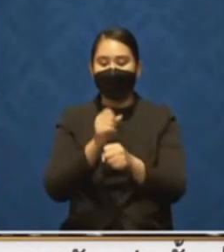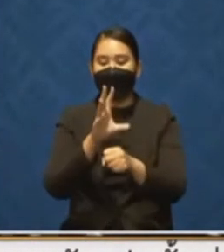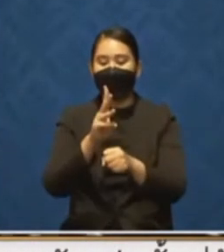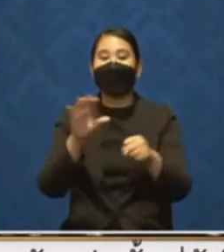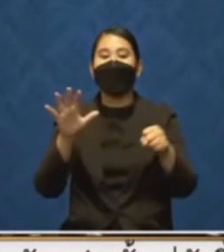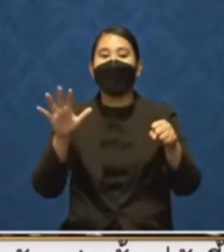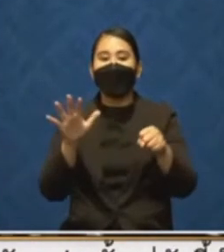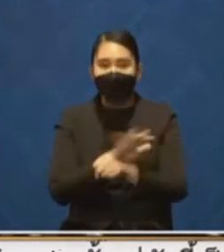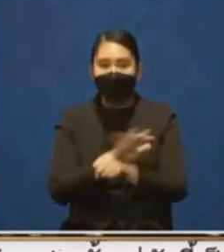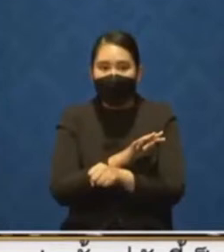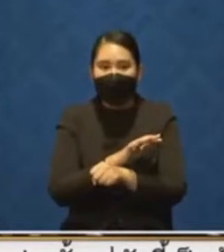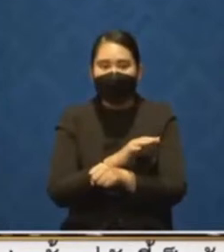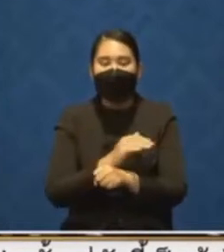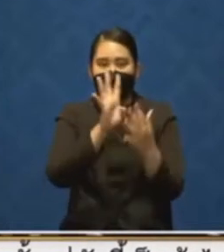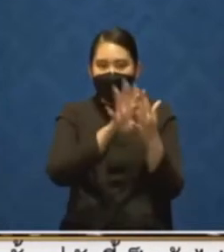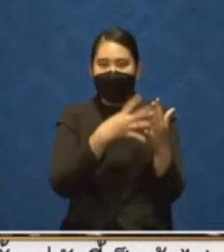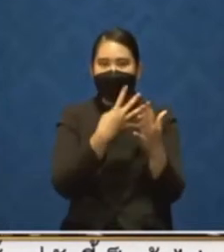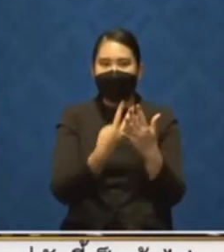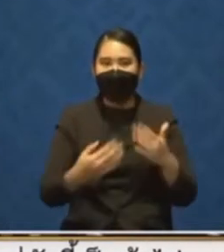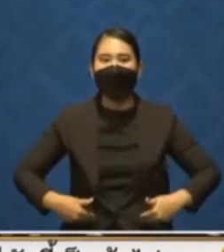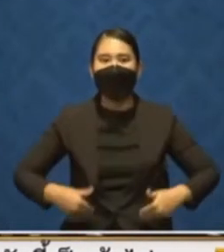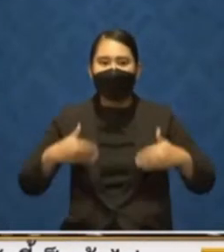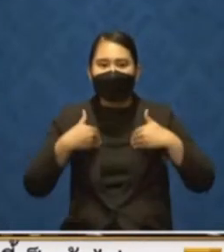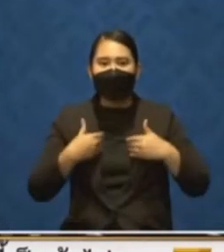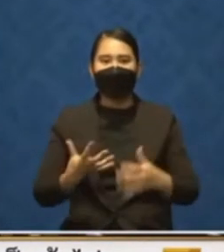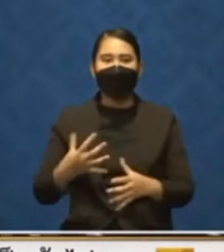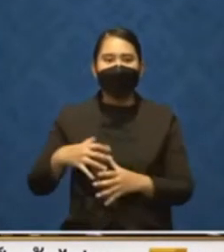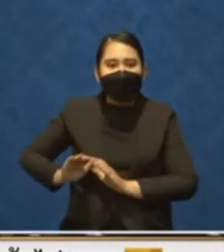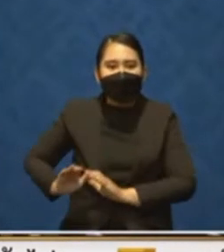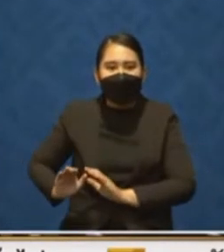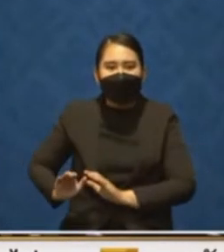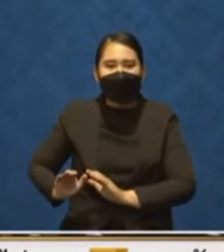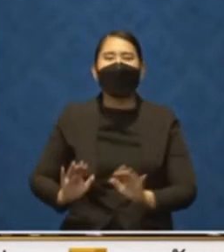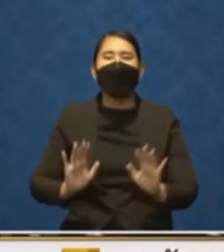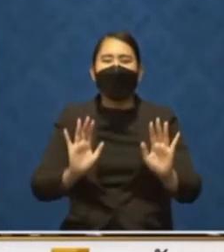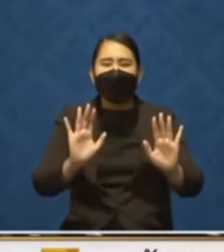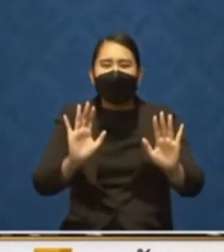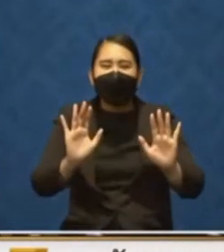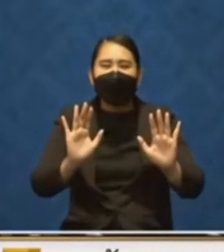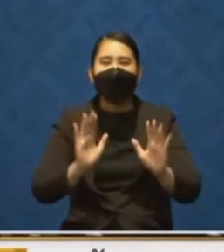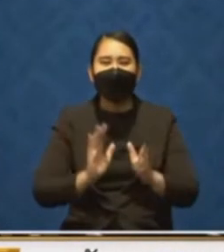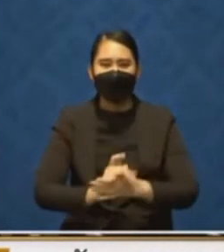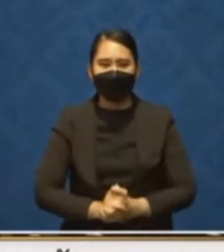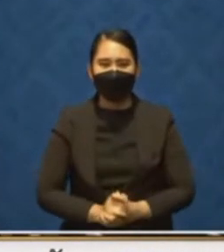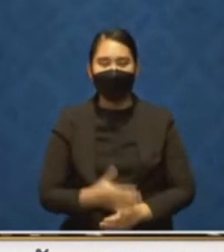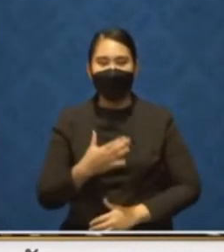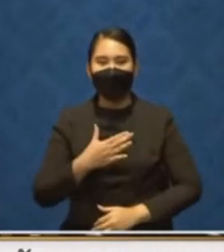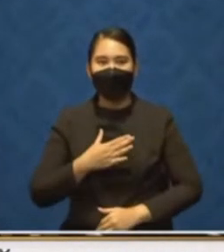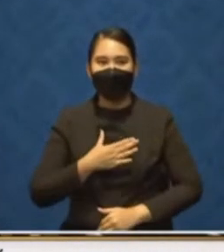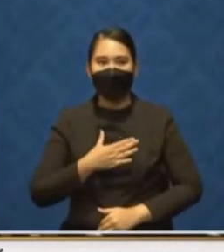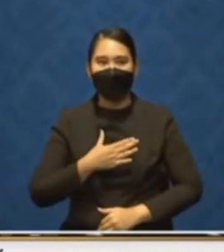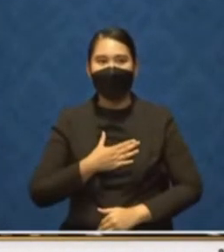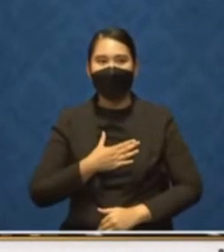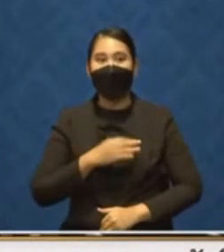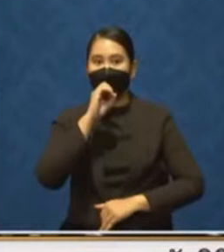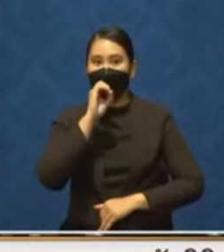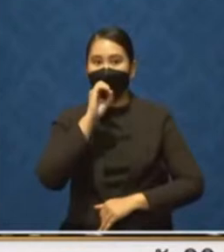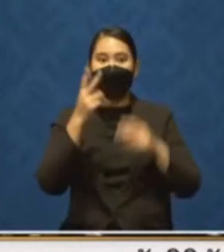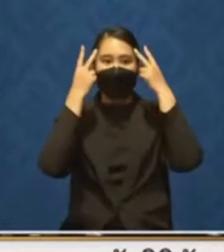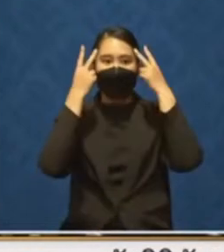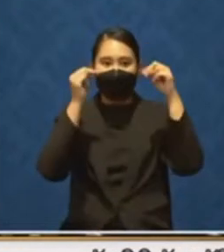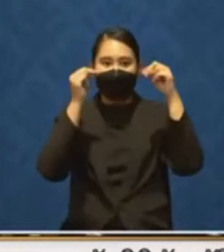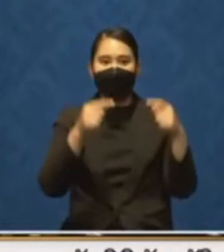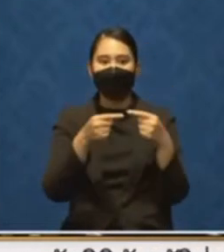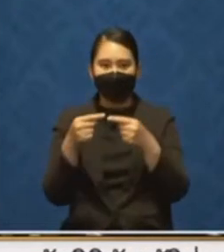ๆหน่อยเถอะเบาได้ก็เป่าจะพ่อกูเลยผมสิฝากเรียนท่านประธานผ่านไปยังท่านนายกองตรีนะ